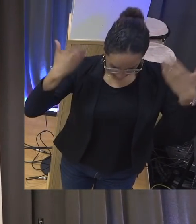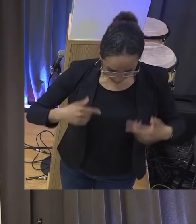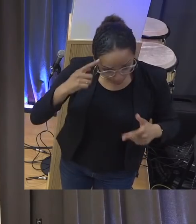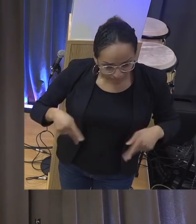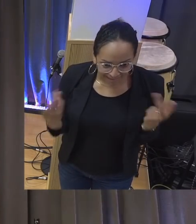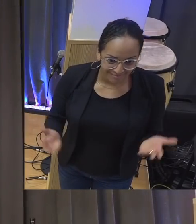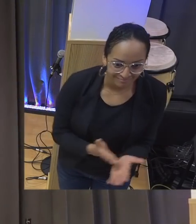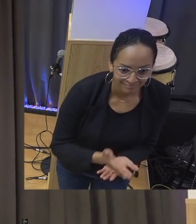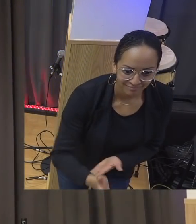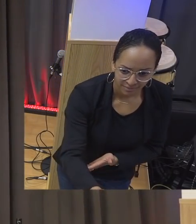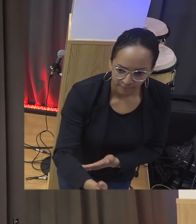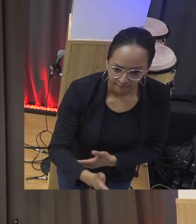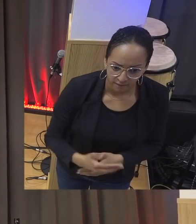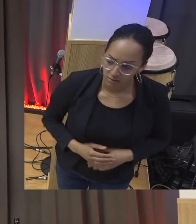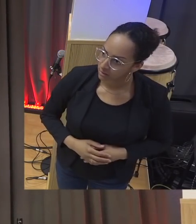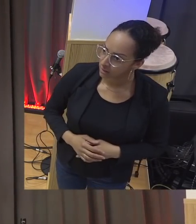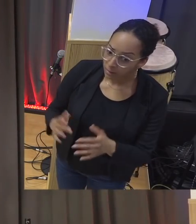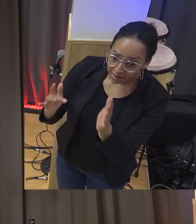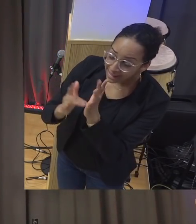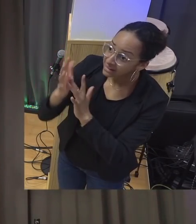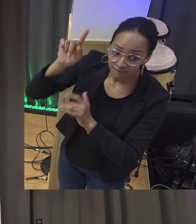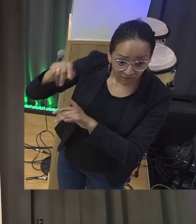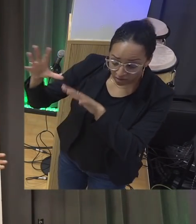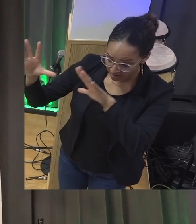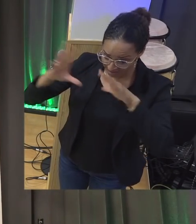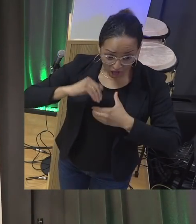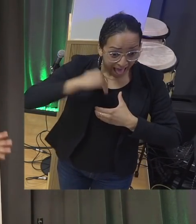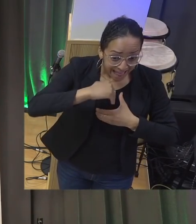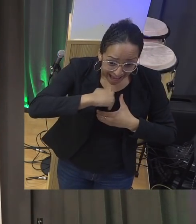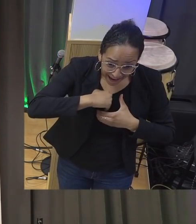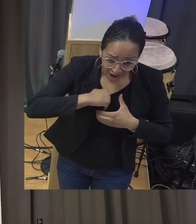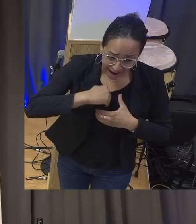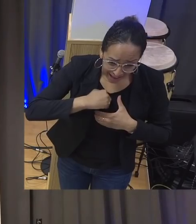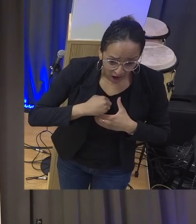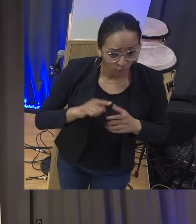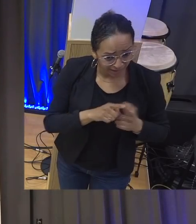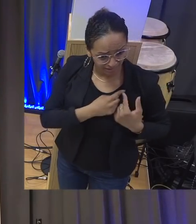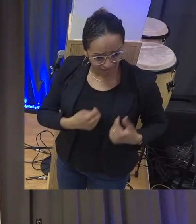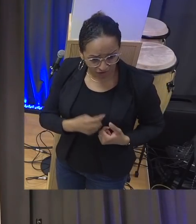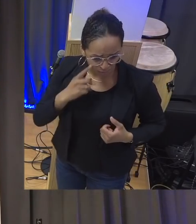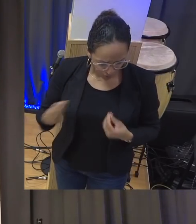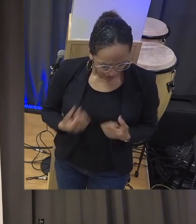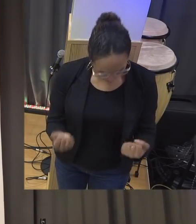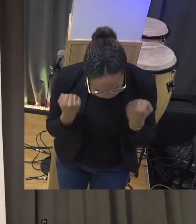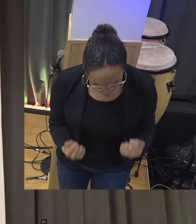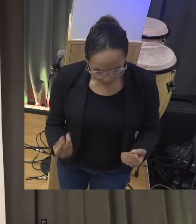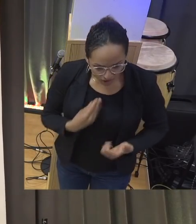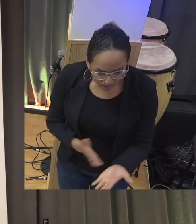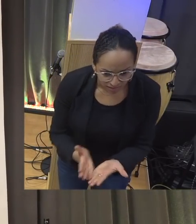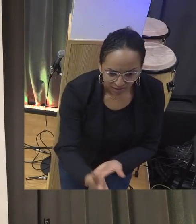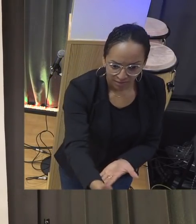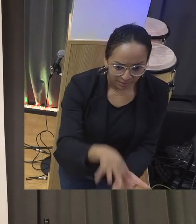laissent le Christ prendre réellement possession de l'homme intérieur, de leur cœur, pour les diriger, les fortifier par la puissance du